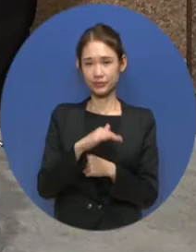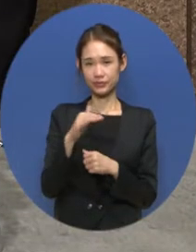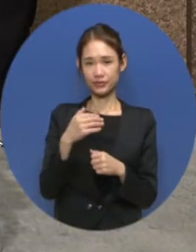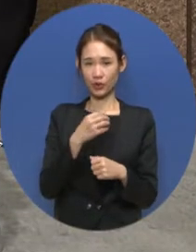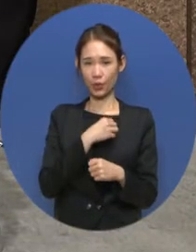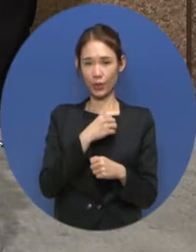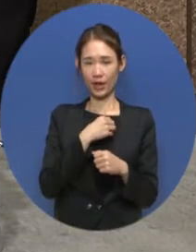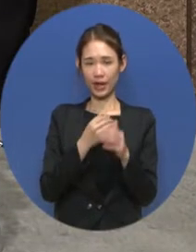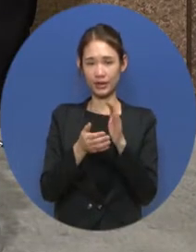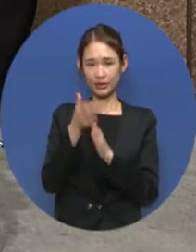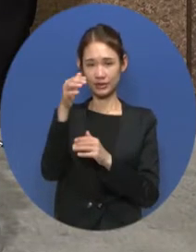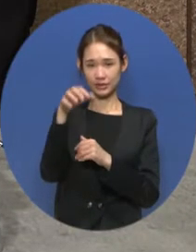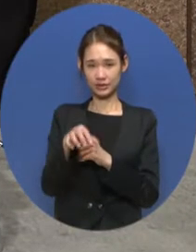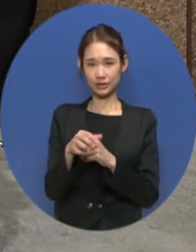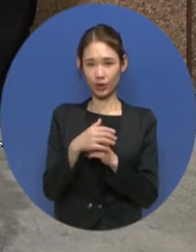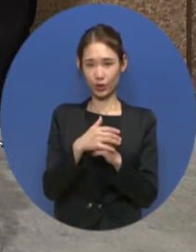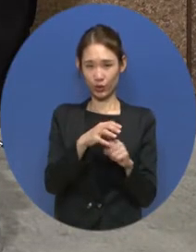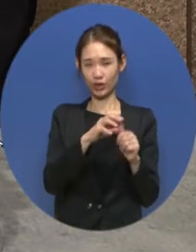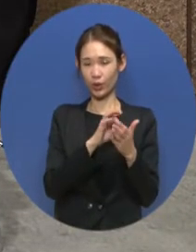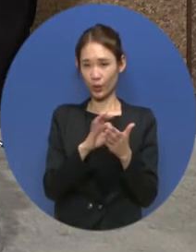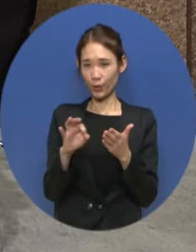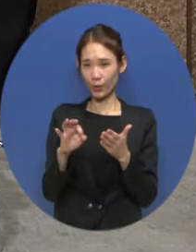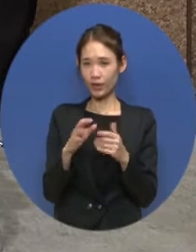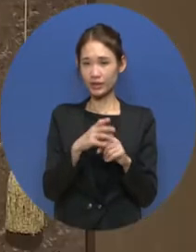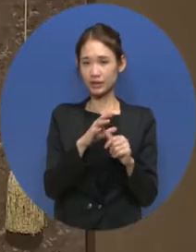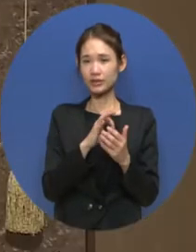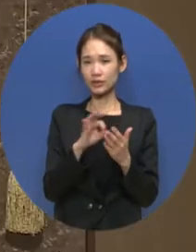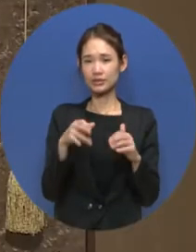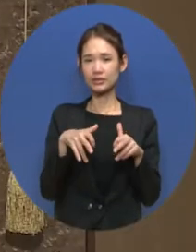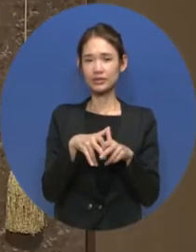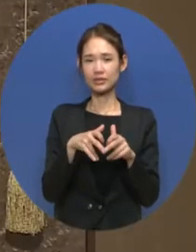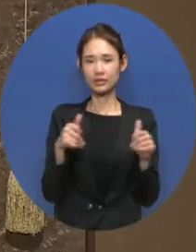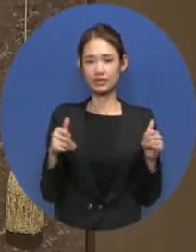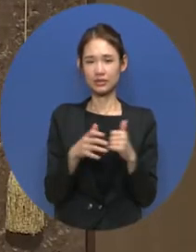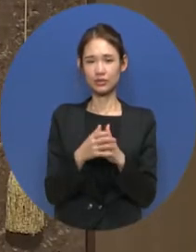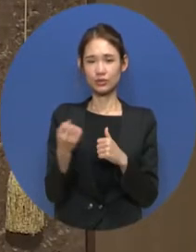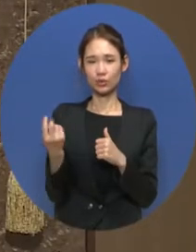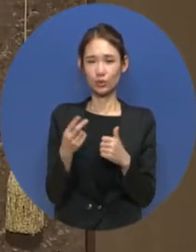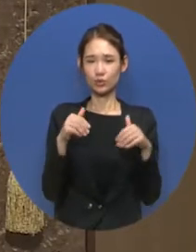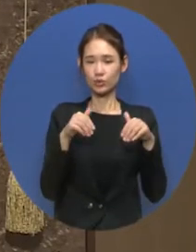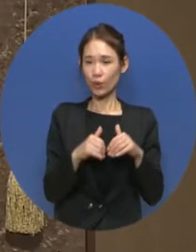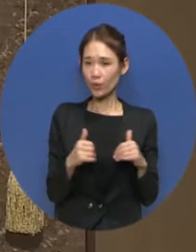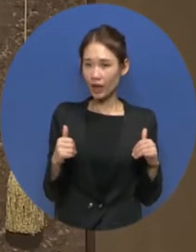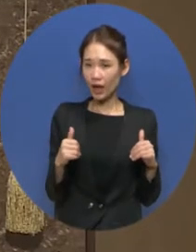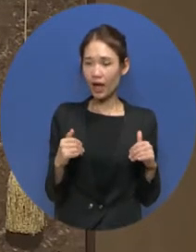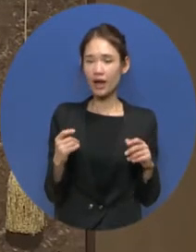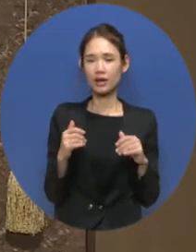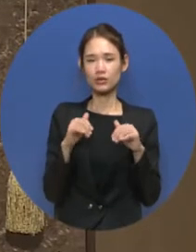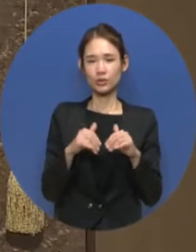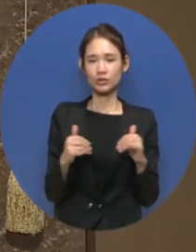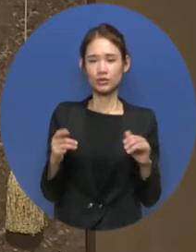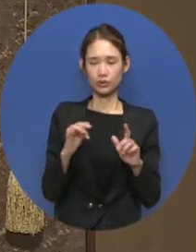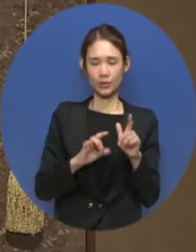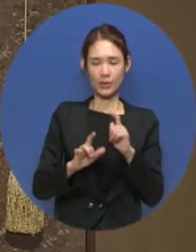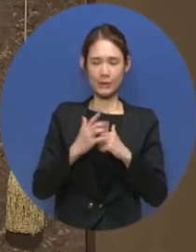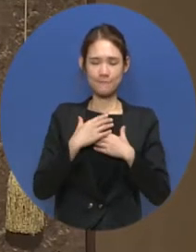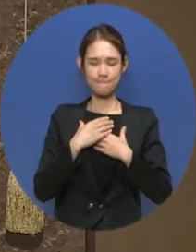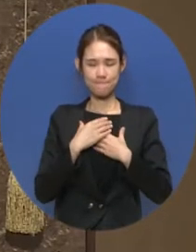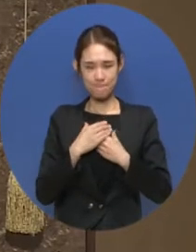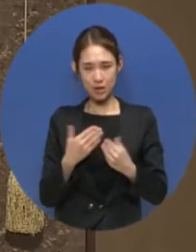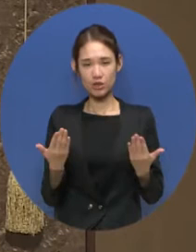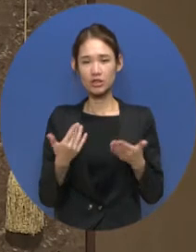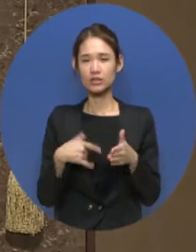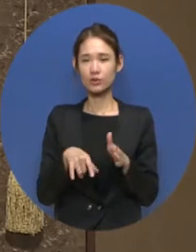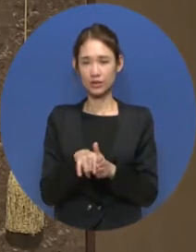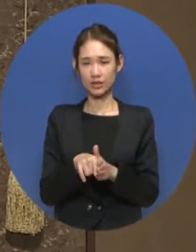회원 시설들에서 그 시설들을 이용하고 있는 이용 장애인분들과 그리고 이제 종사자들이 좀 더 편안하게 일을 할